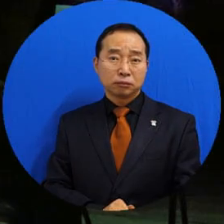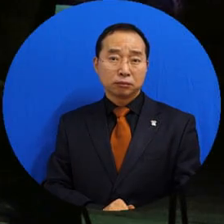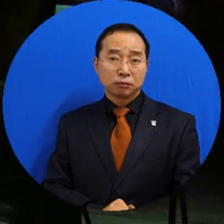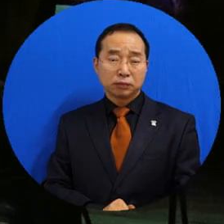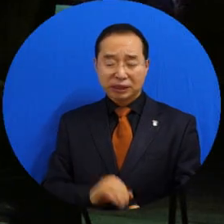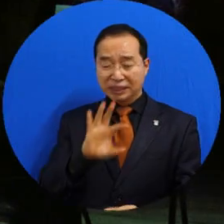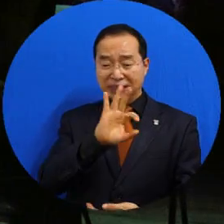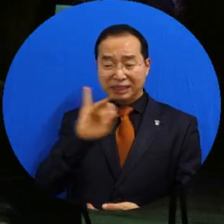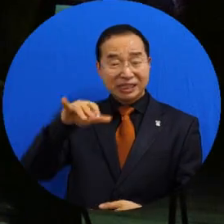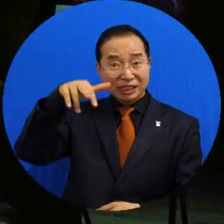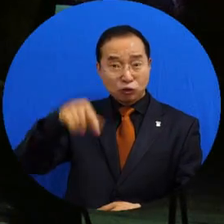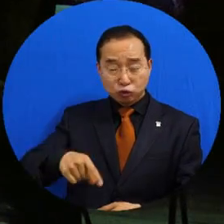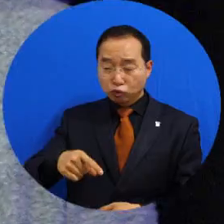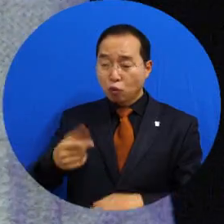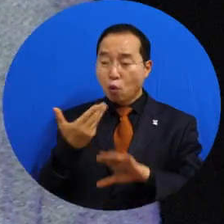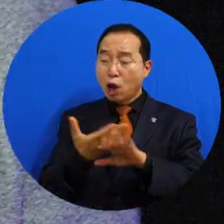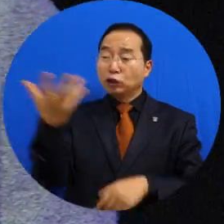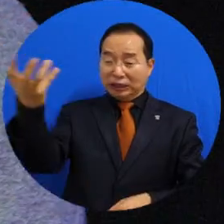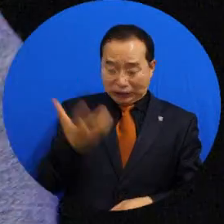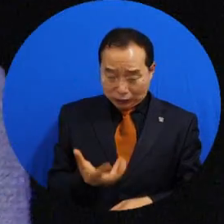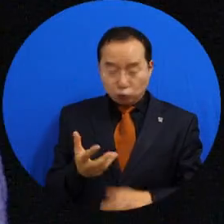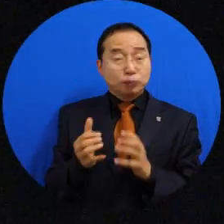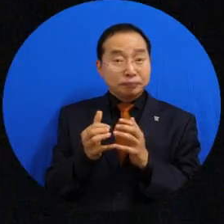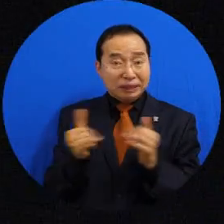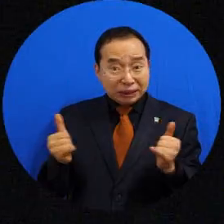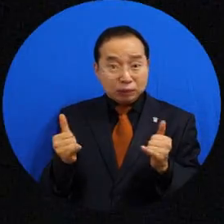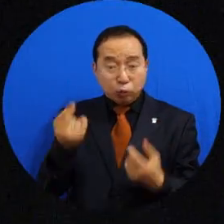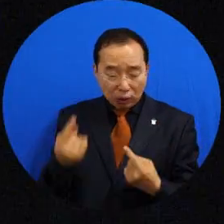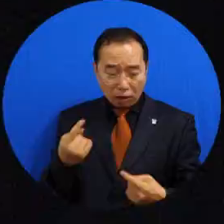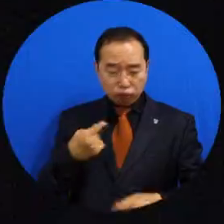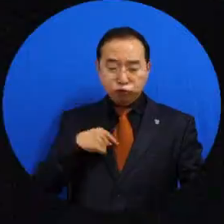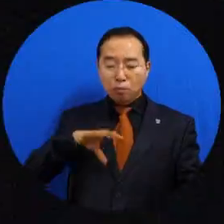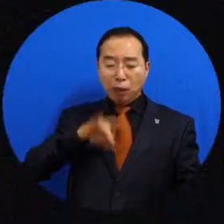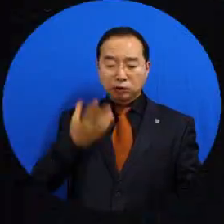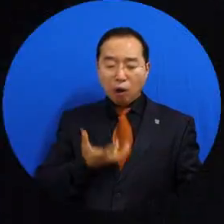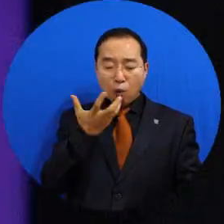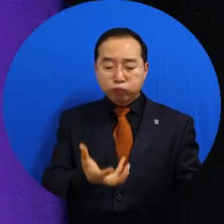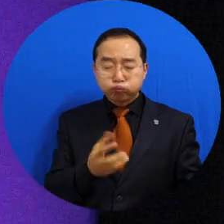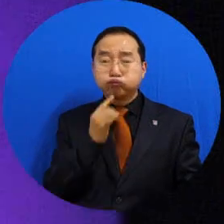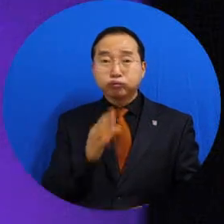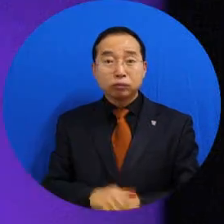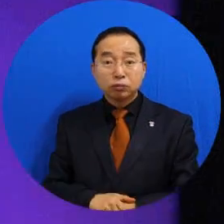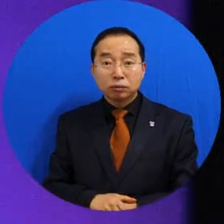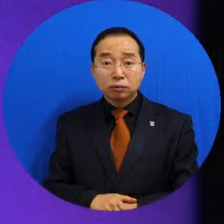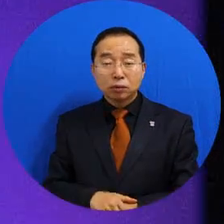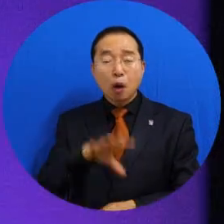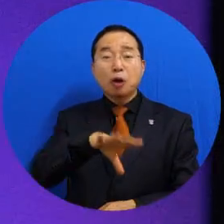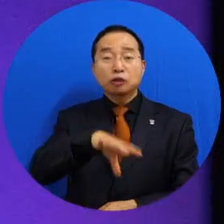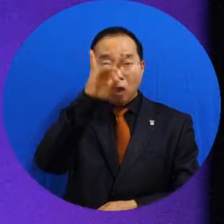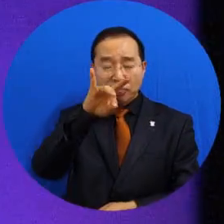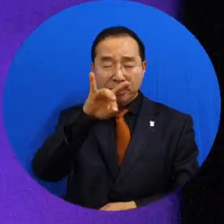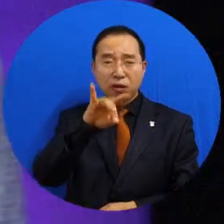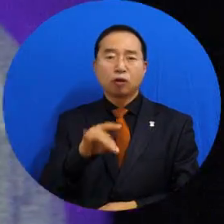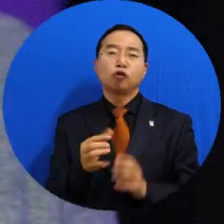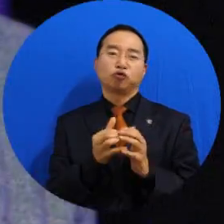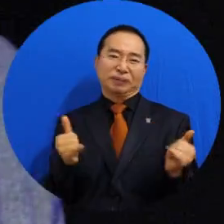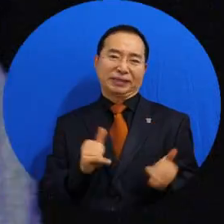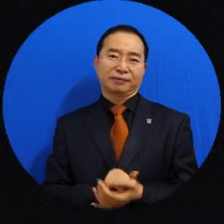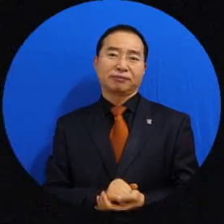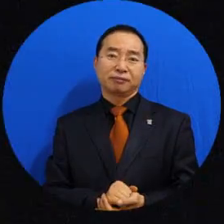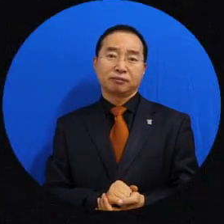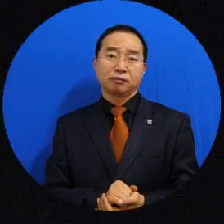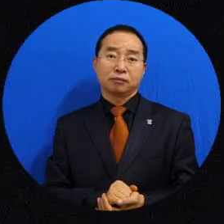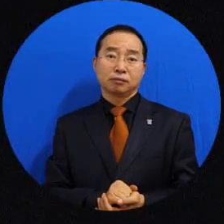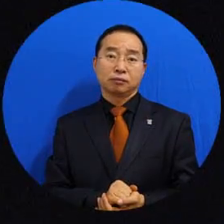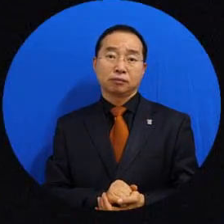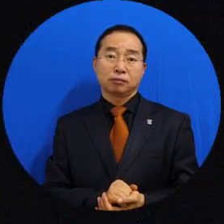이주민보다 조금 더 먼저 온 선주민, 그것뿐이다. 그것보다 더 이상의 의무를 왜 부여를 하느냐. 그들보다 조금 더